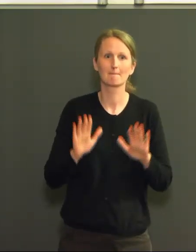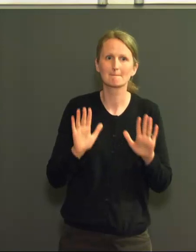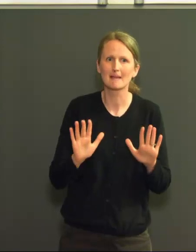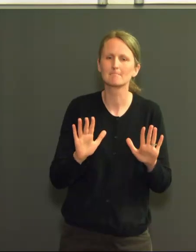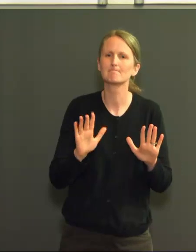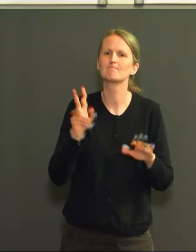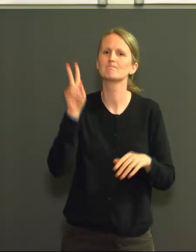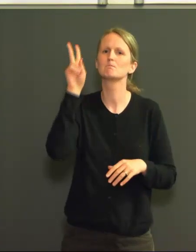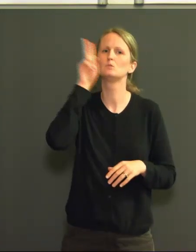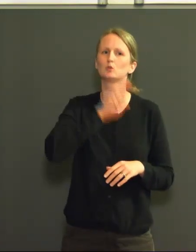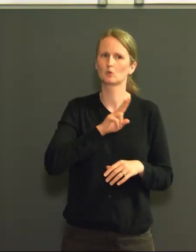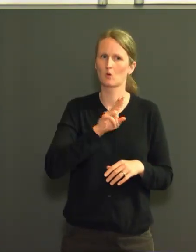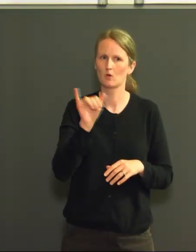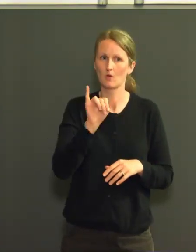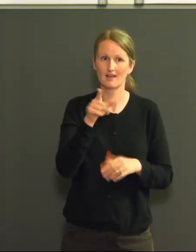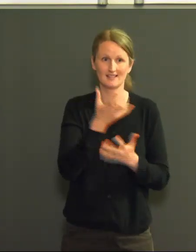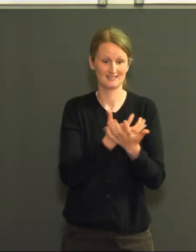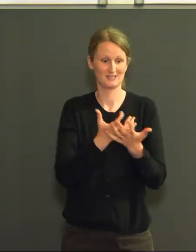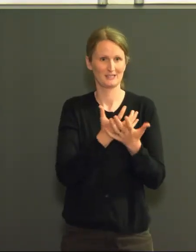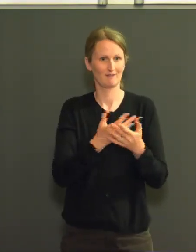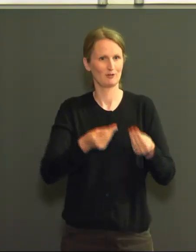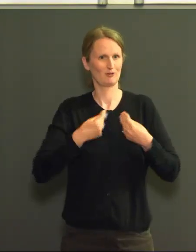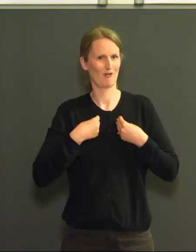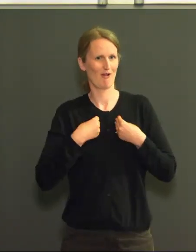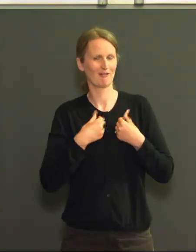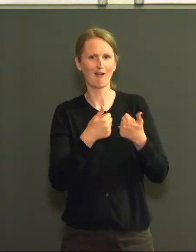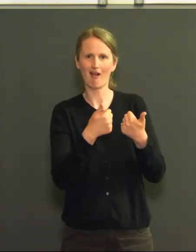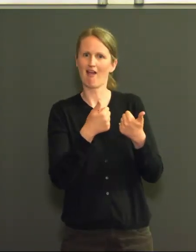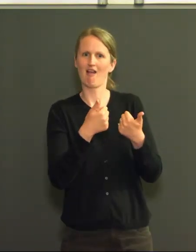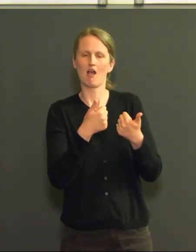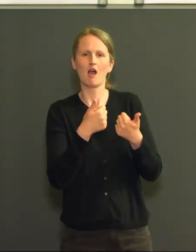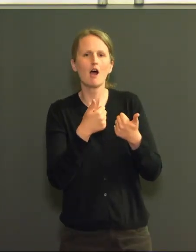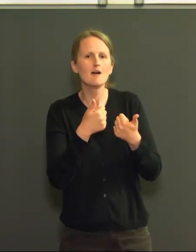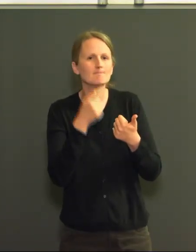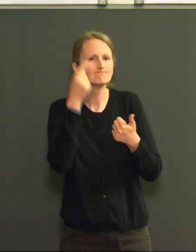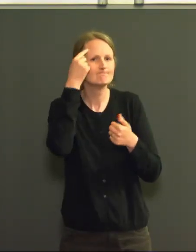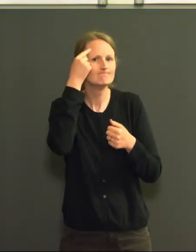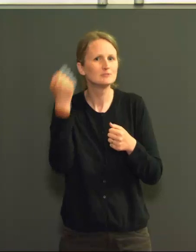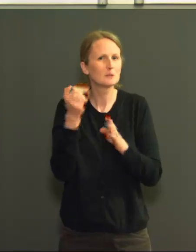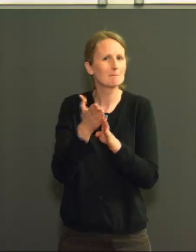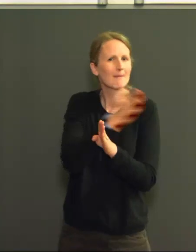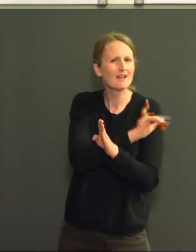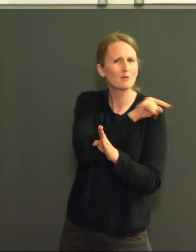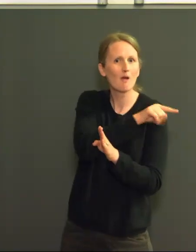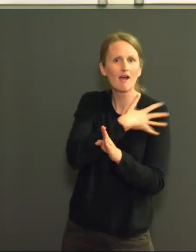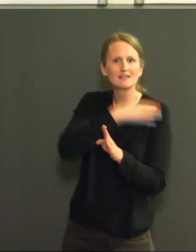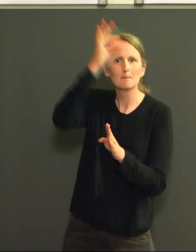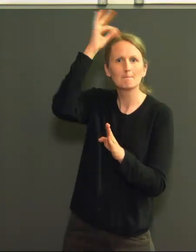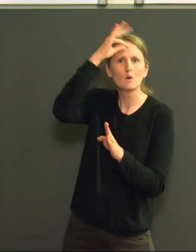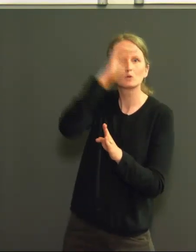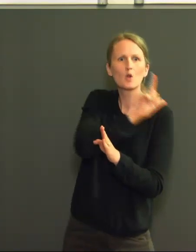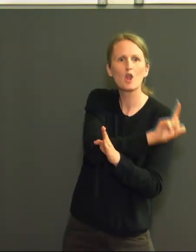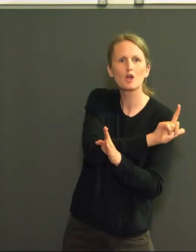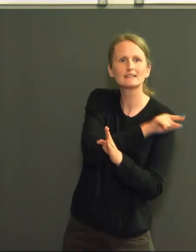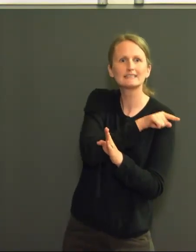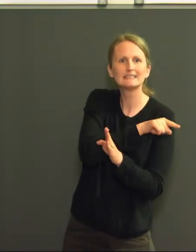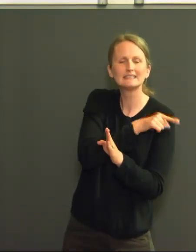le fait que nous avons encore le lundi de Pentecôte dans la semaine, alors que dans la semaine de comparaison, on a une semaine complète. Donc